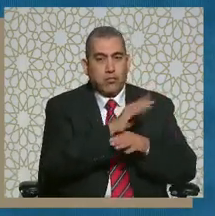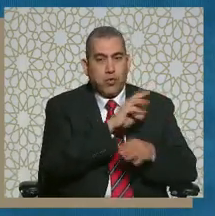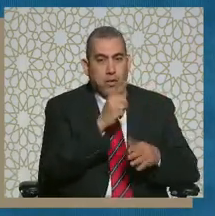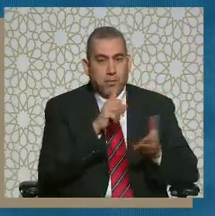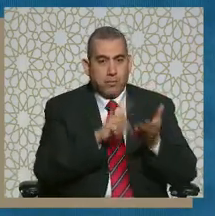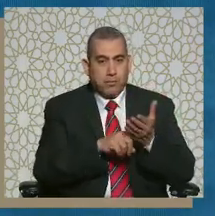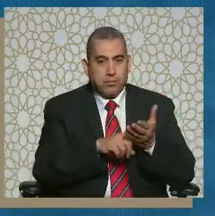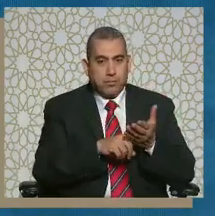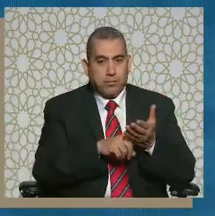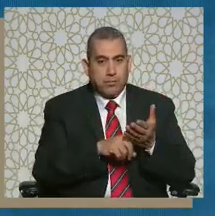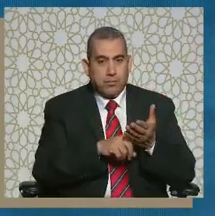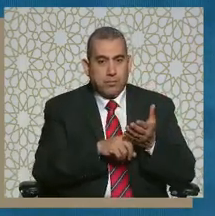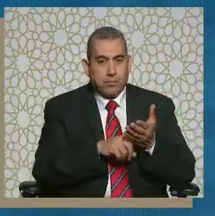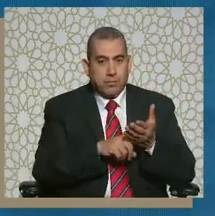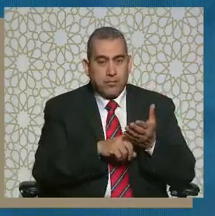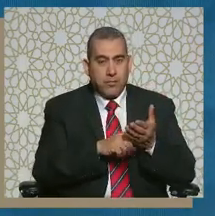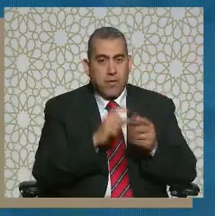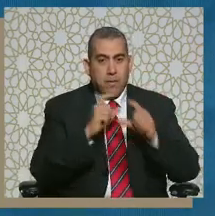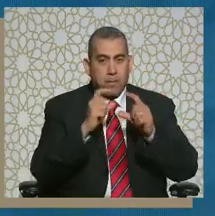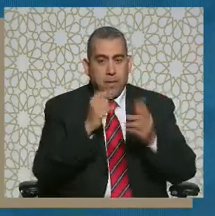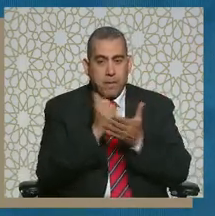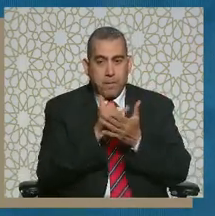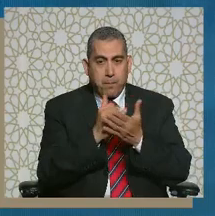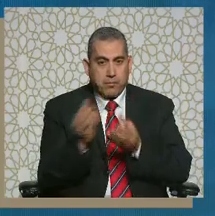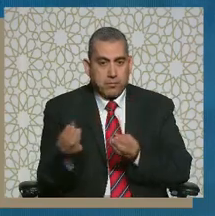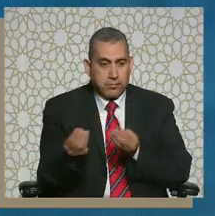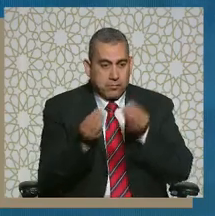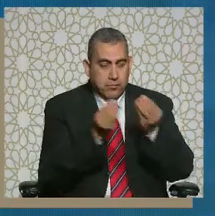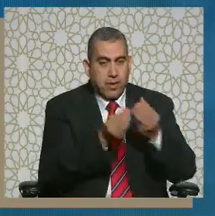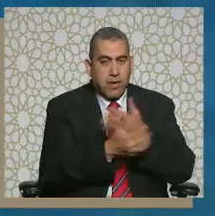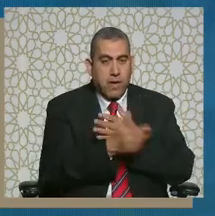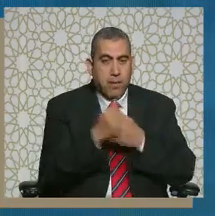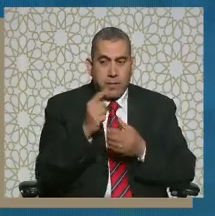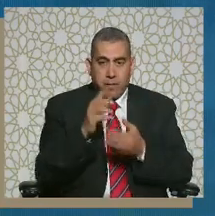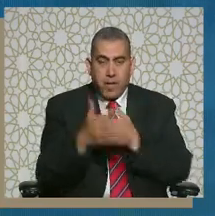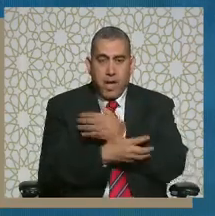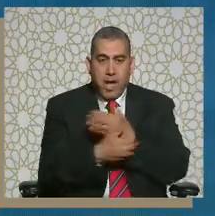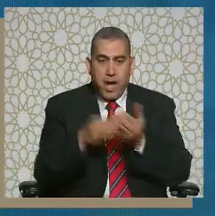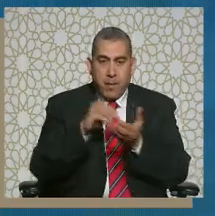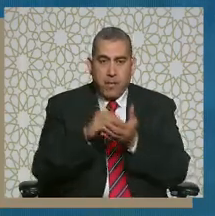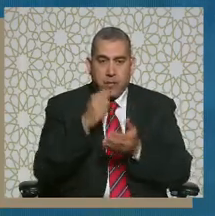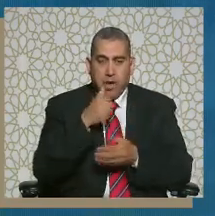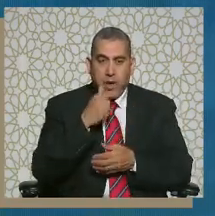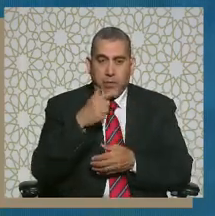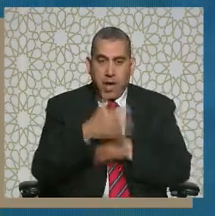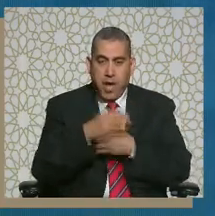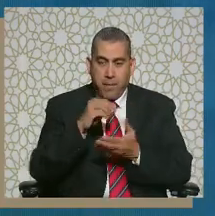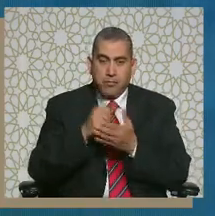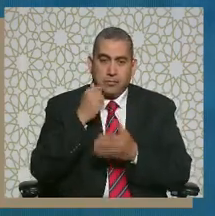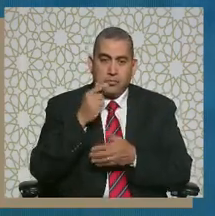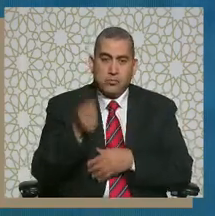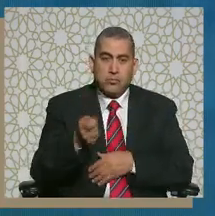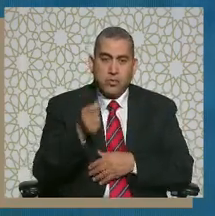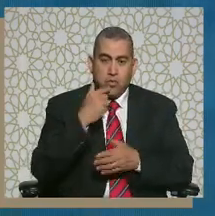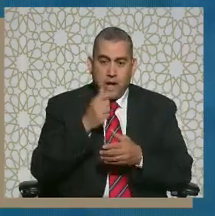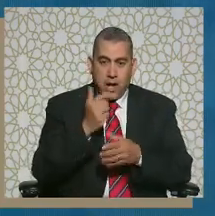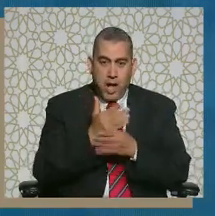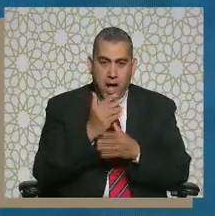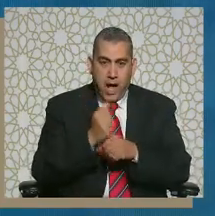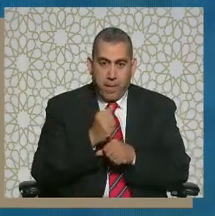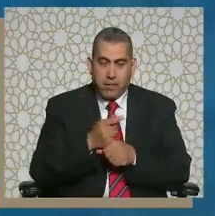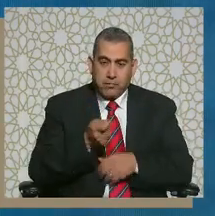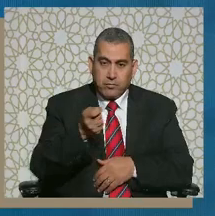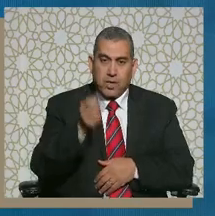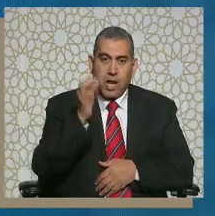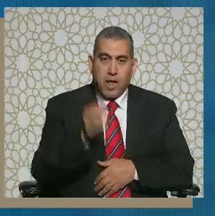ا المصرف الزكاه ان يقبضه الفقير يقبضه المسكين يقبضوا العامل عل يقبضه وعشان